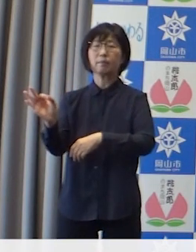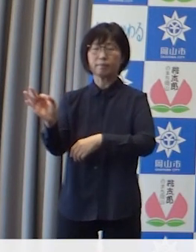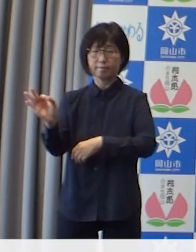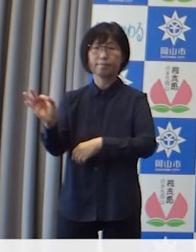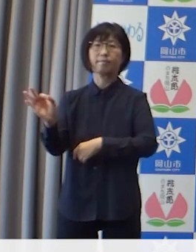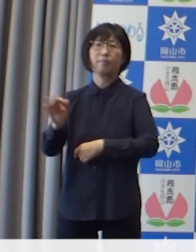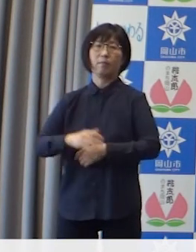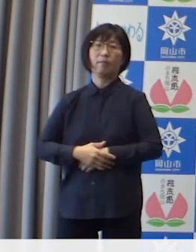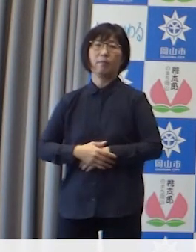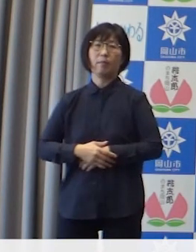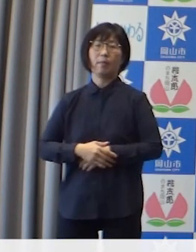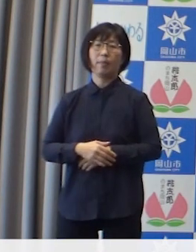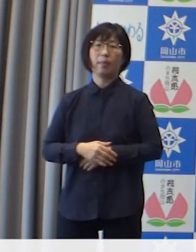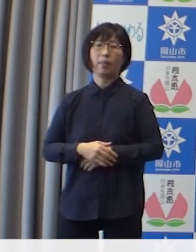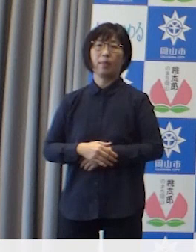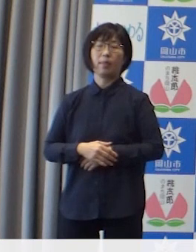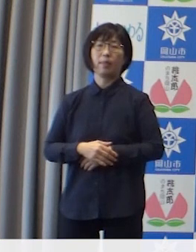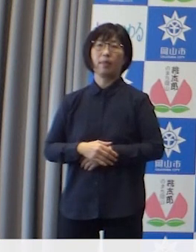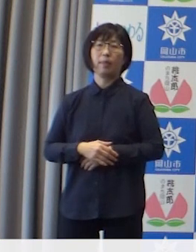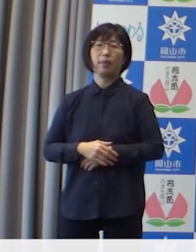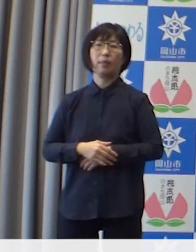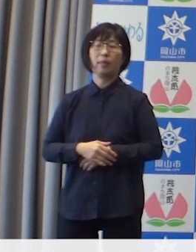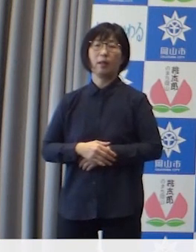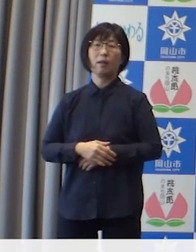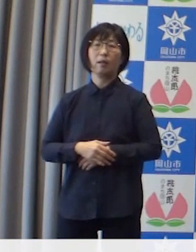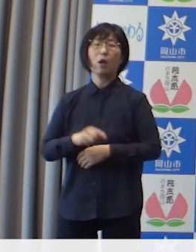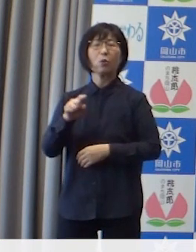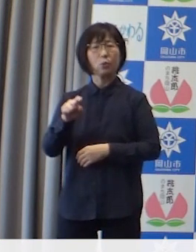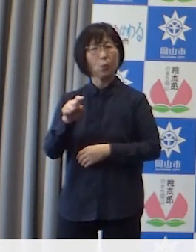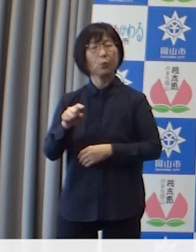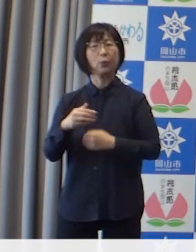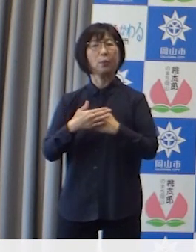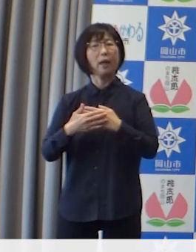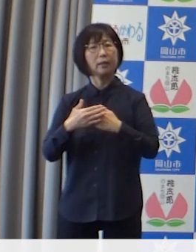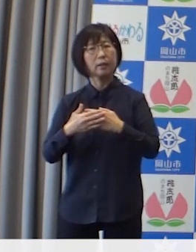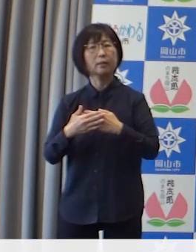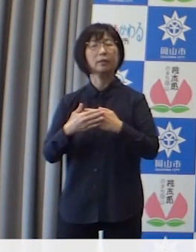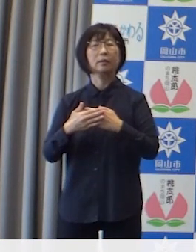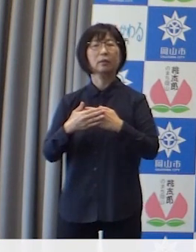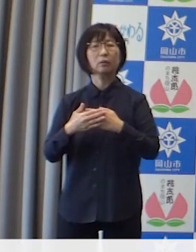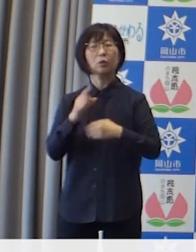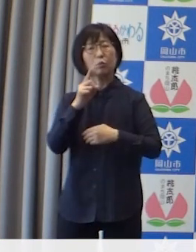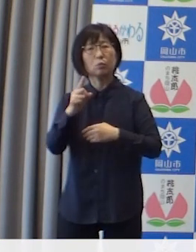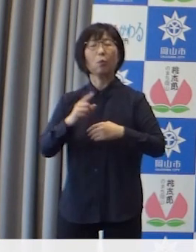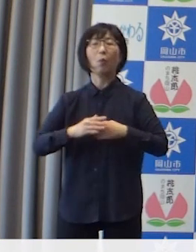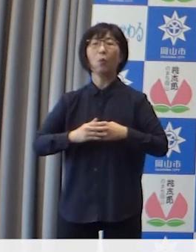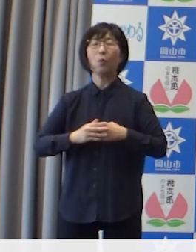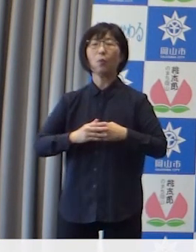そういう面では